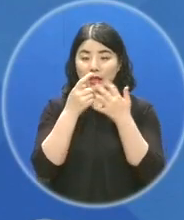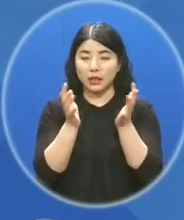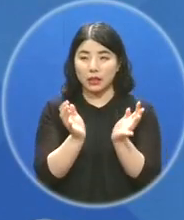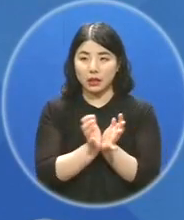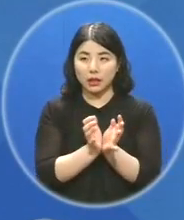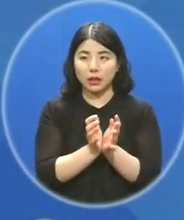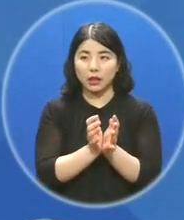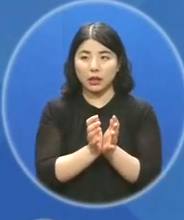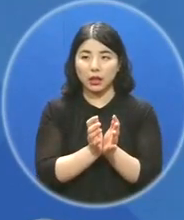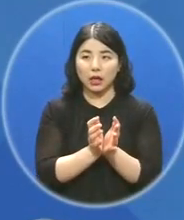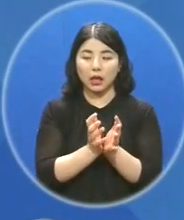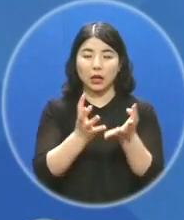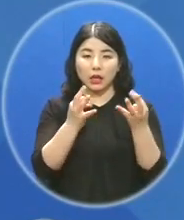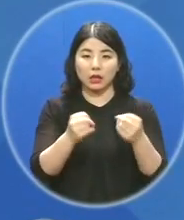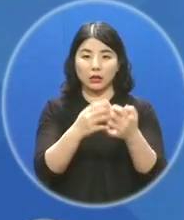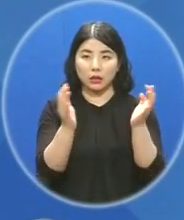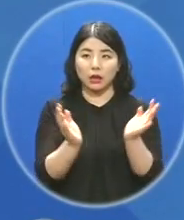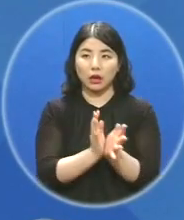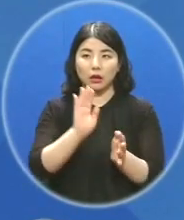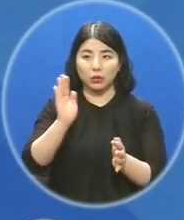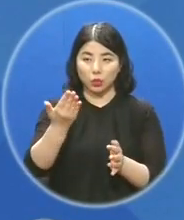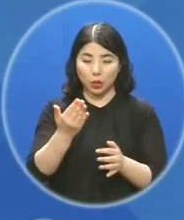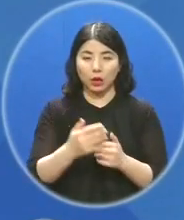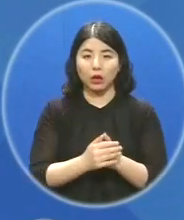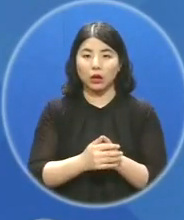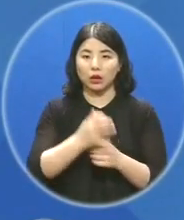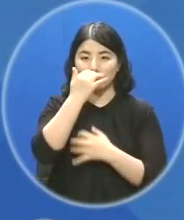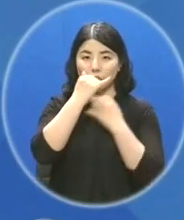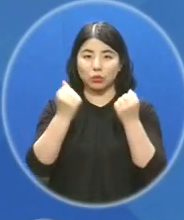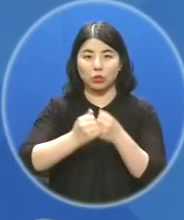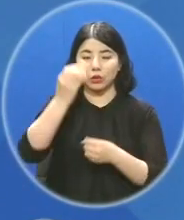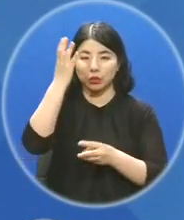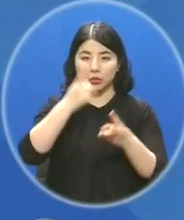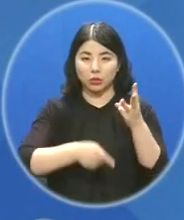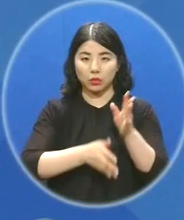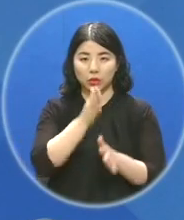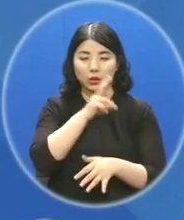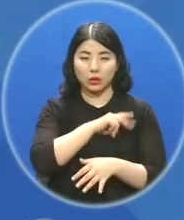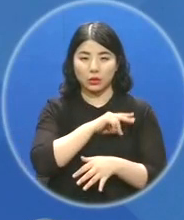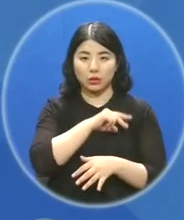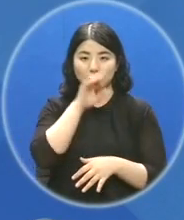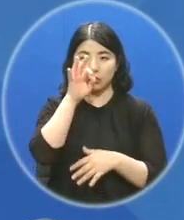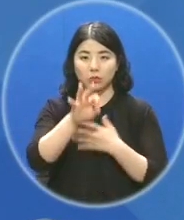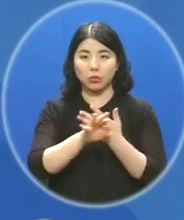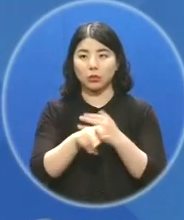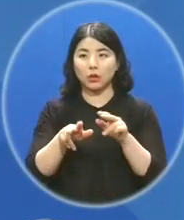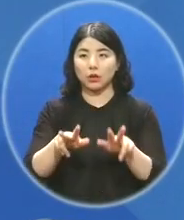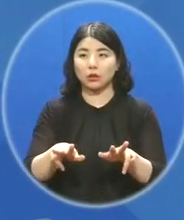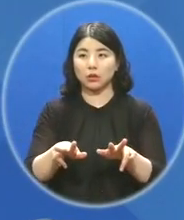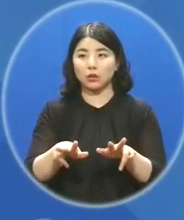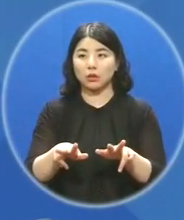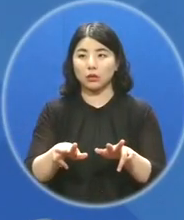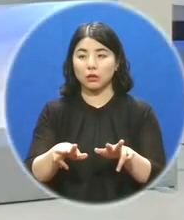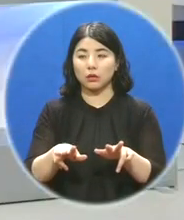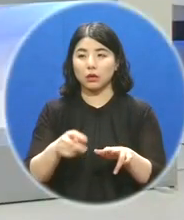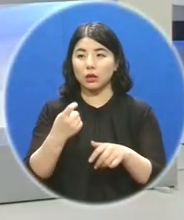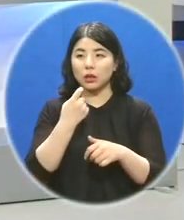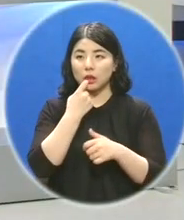더불어민주당이 압도적 다수당이 됐는데 충북 청주시 의회 같은 경우에서 그렇죠? 죄송합니다. 지금 몇 분이시죠?